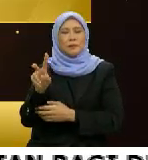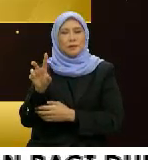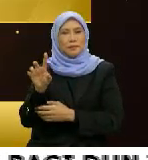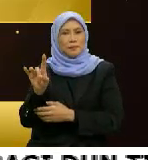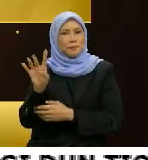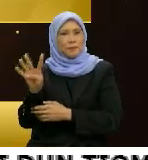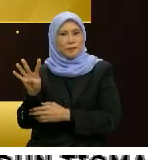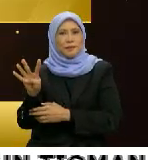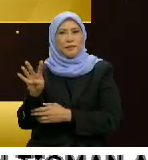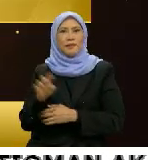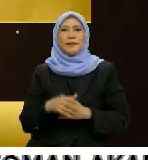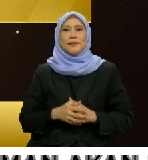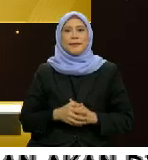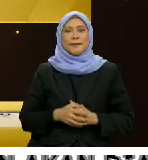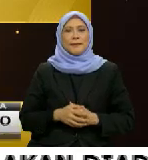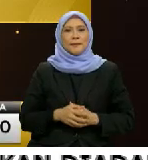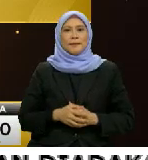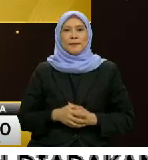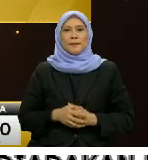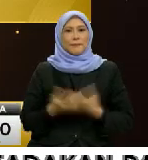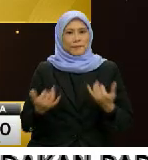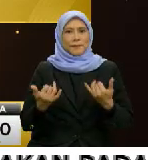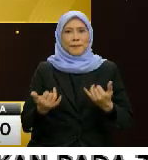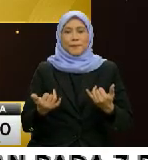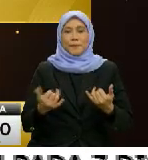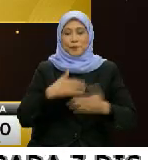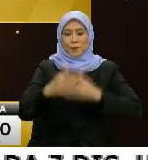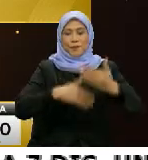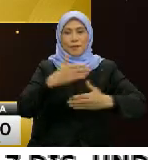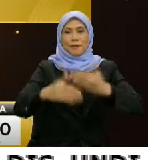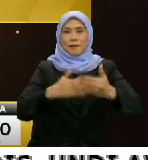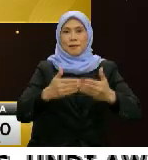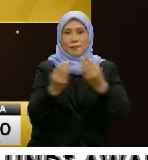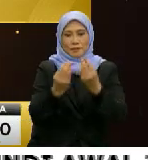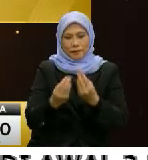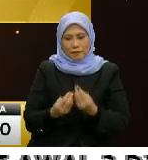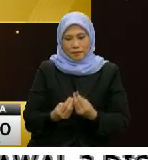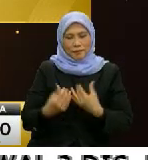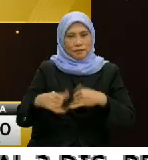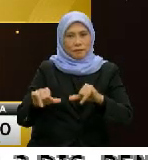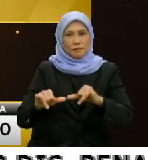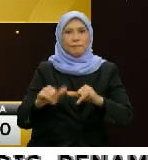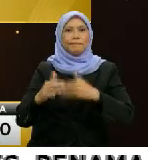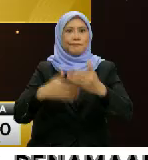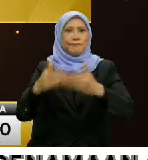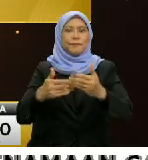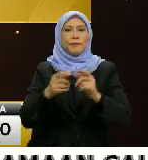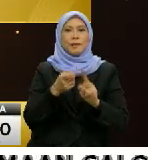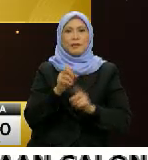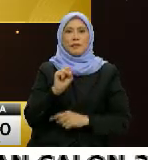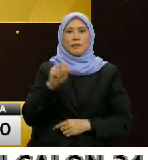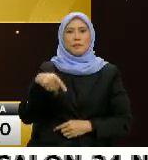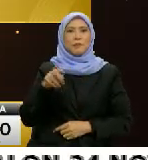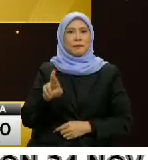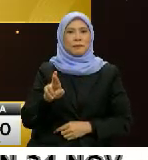mejority 622 Unti dan yang ketiga ini juga proses pengin masih dijalankan oleh pihak